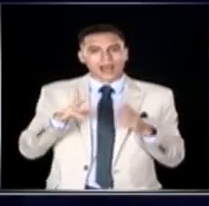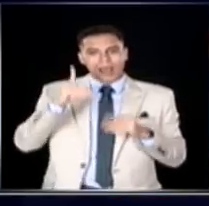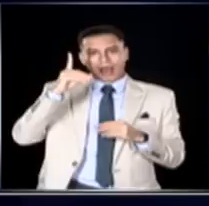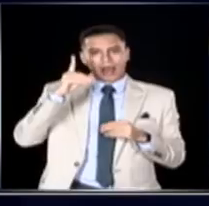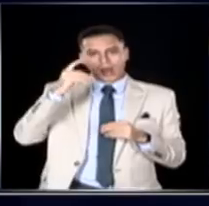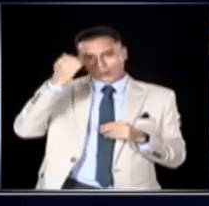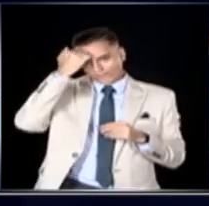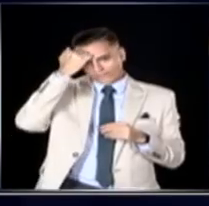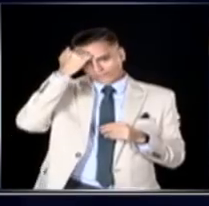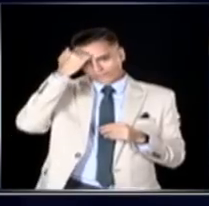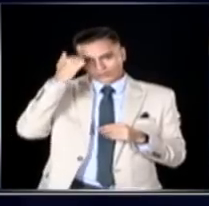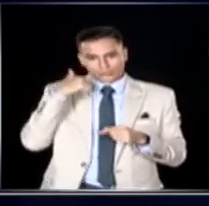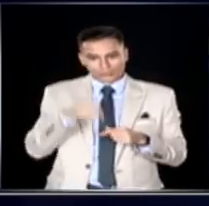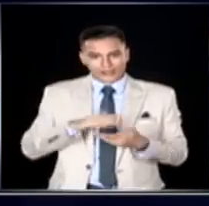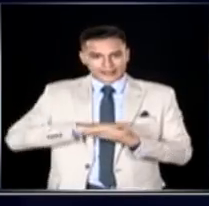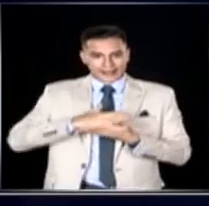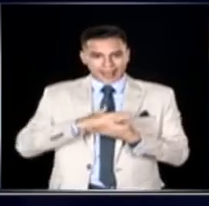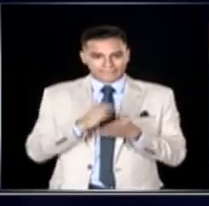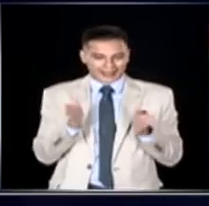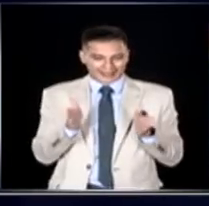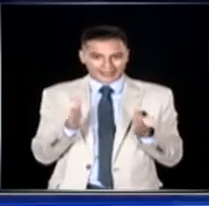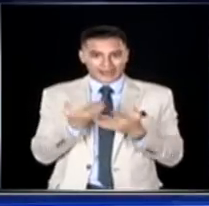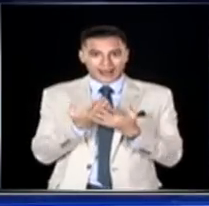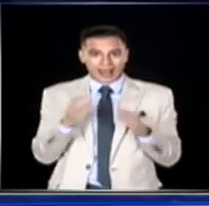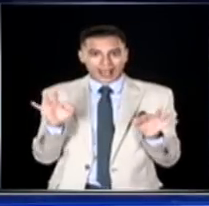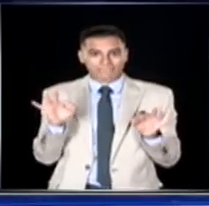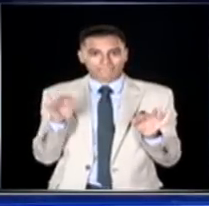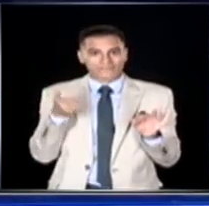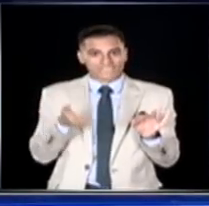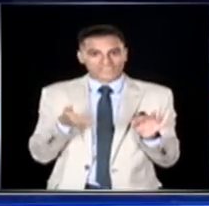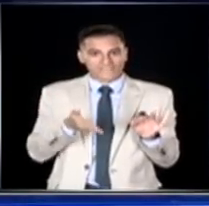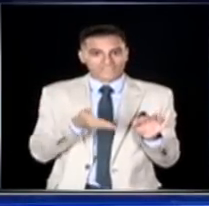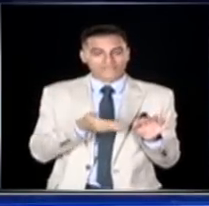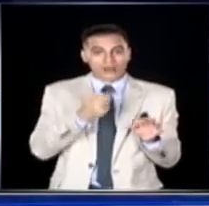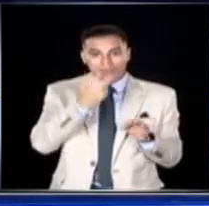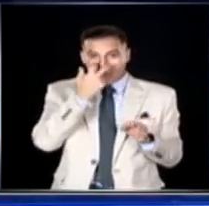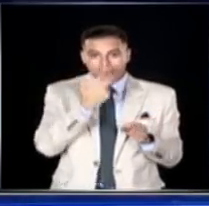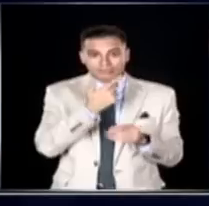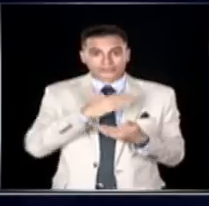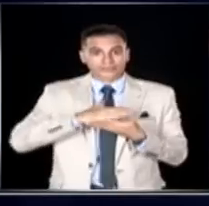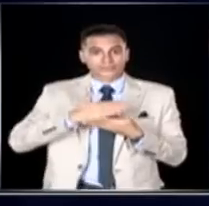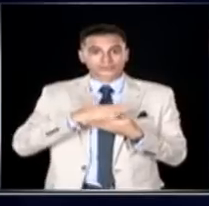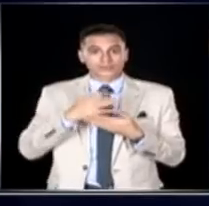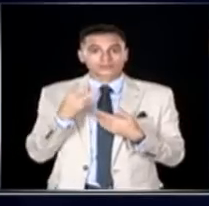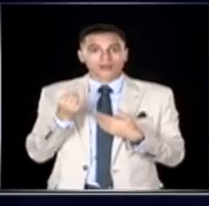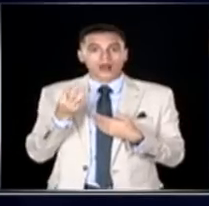احنا بنتكلم دلوقتي على لابتوب قد كده، في فيتشرز عاملة ازاي، وده بنتكلم على 30